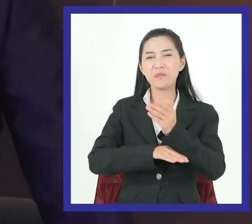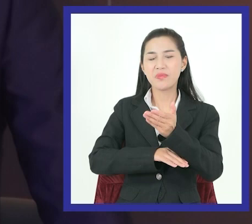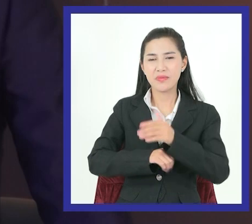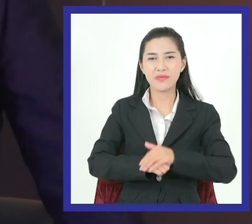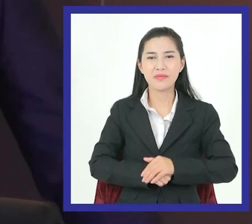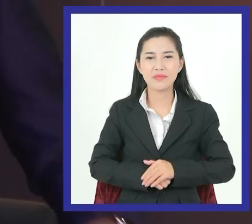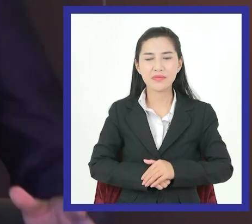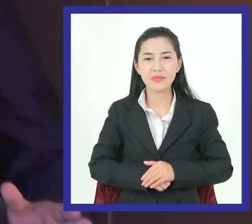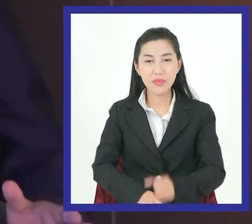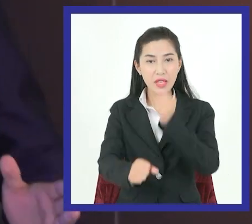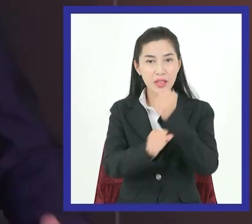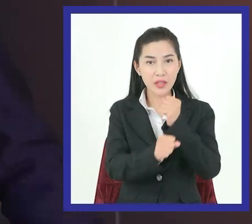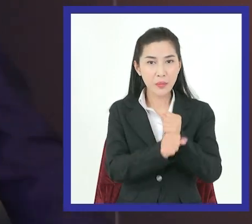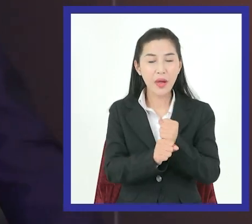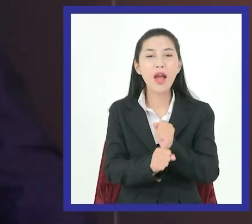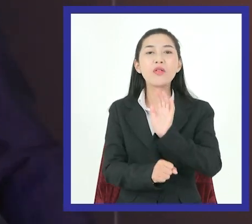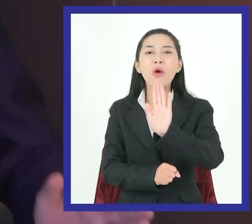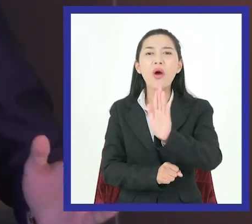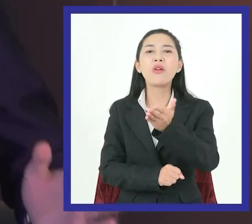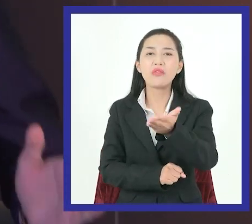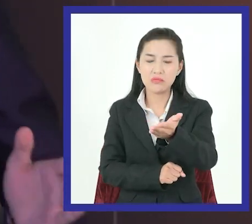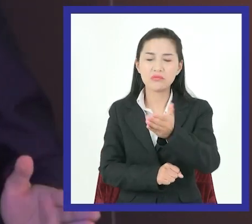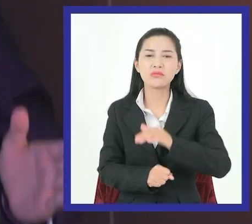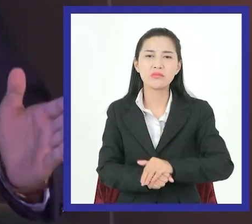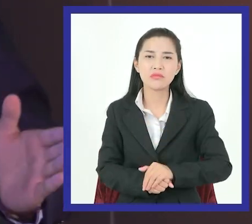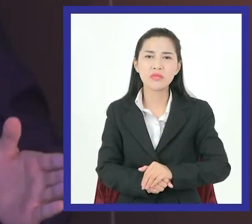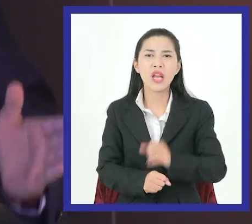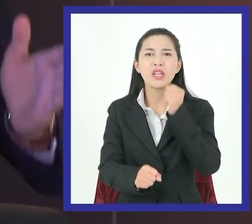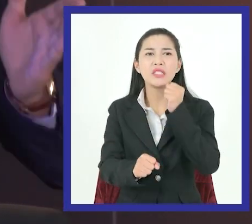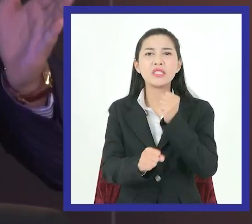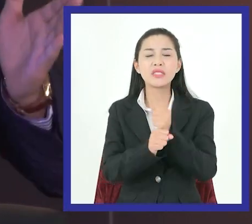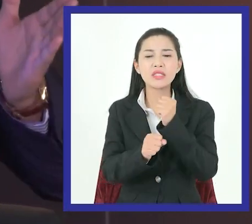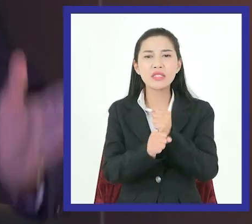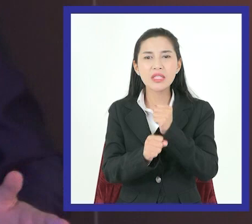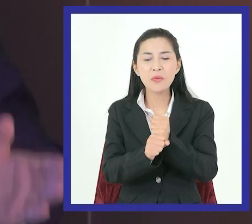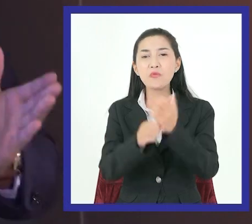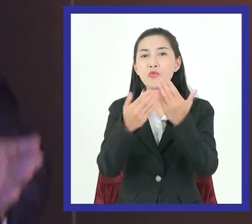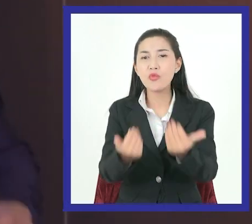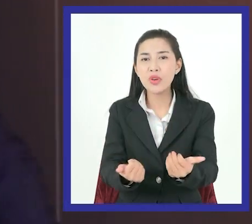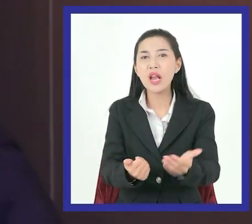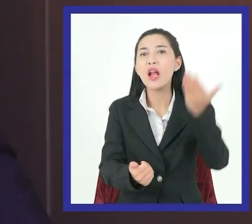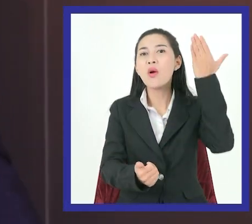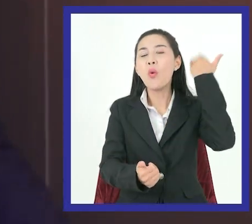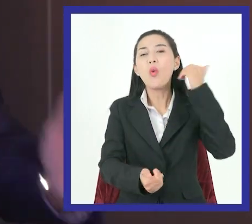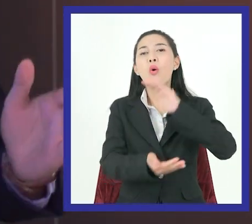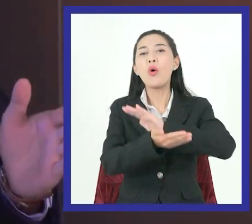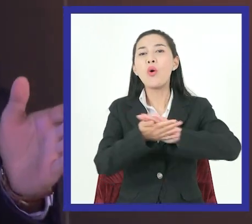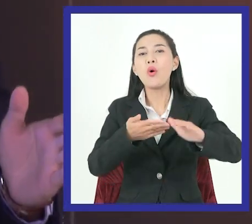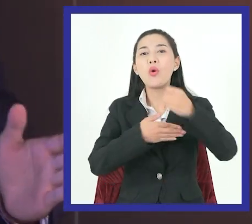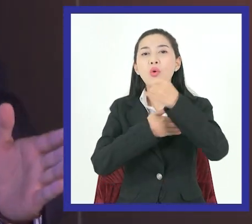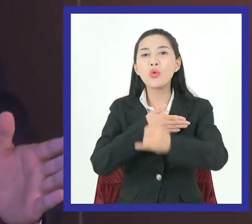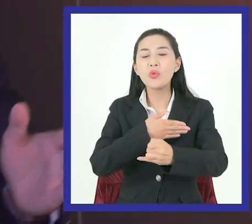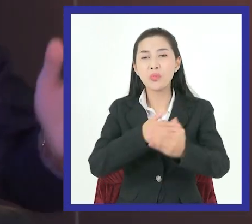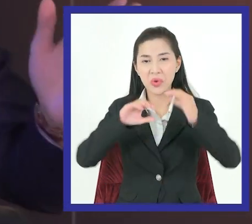เอ่อการทำงานของท่านจริงๆถ้าท่านสามารถทำตั้งแต่วันนี้เสร็จตั้งแต่เมื่อวานได้ปานนี้